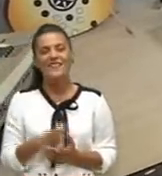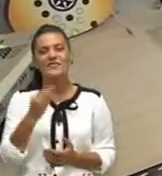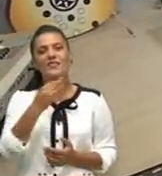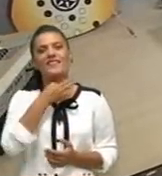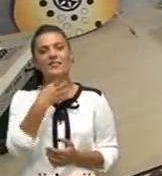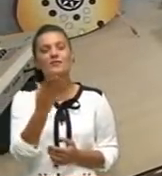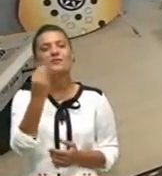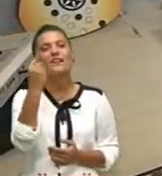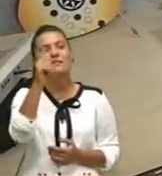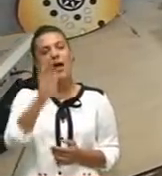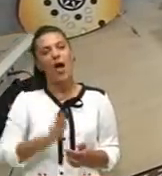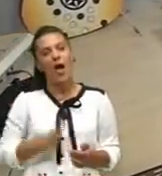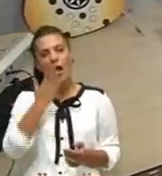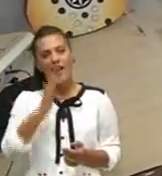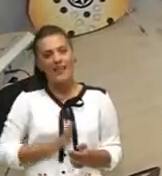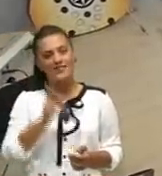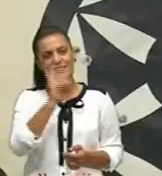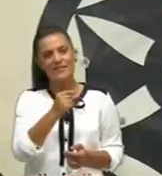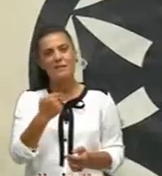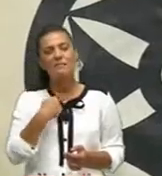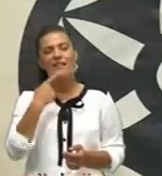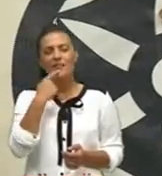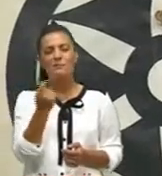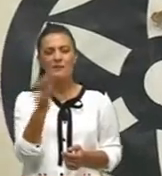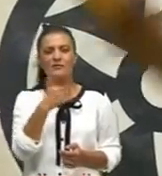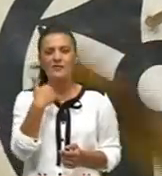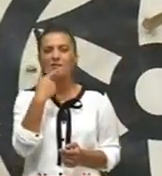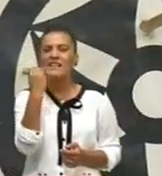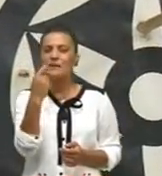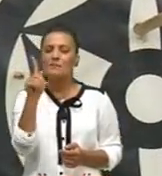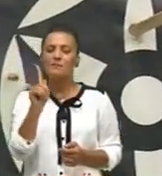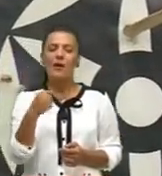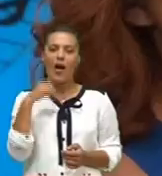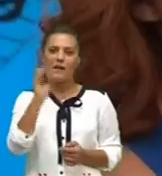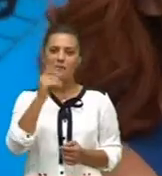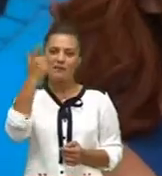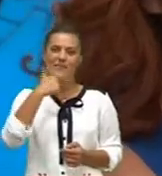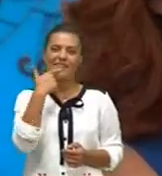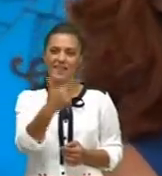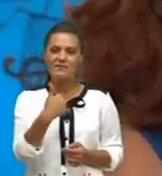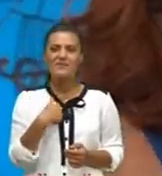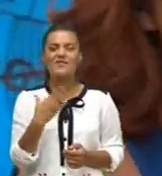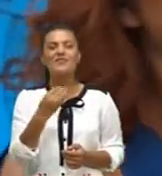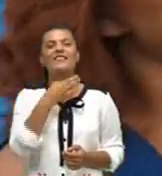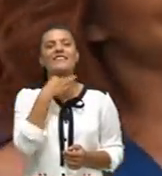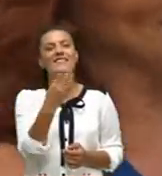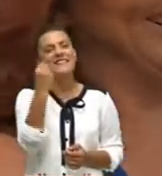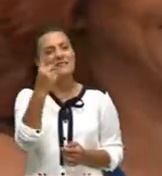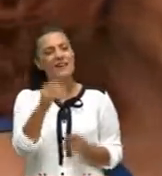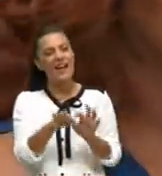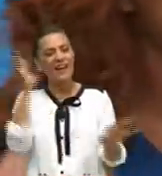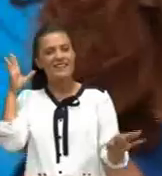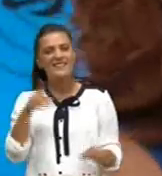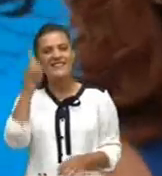teşekkür çok ederim. Çok iyi bir öğrencisiniz. Çok teşekkür. Bu ilk atışta ben de diyorsunuz. Ben de dedim ama biraz önce iyi bir öğretmenimdir falan harikasınız demiştim. Harikasınız. Çok teşekkür. Çok iyi bir atış. İlk atış